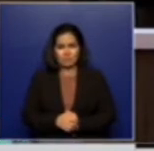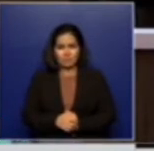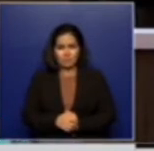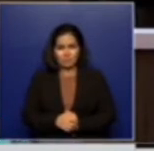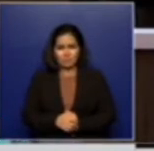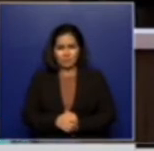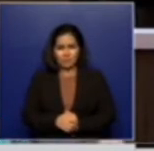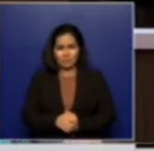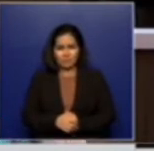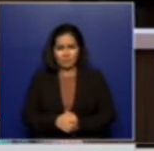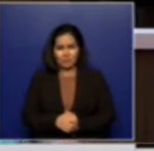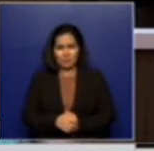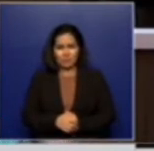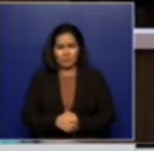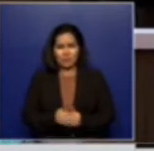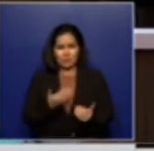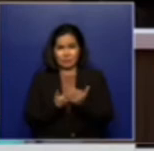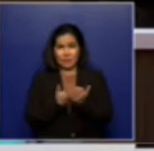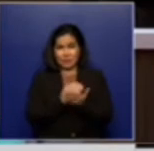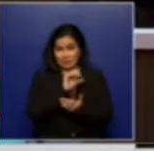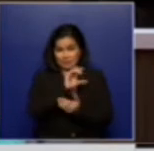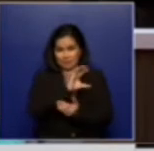พันล้านบาทและยังเอางบที่ป.ป.ส.ควรจ่ายได้รับมาเป็นกองไว้เพื่อจัดการบริหารให้เกิดความสำเร็จของงานกับเอาไปแปะไว้ที่กระทรวงอื่นๆเช่นกระทรวงกลาโหมกองทัพบกกองทัพเรือกองทัพอากาศหรือกระทรวงมหาดไทยเป็นต้นแน่นอนค่ะการป้องกันและแก้กันปัญหายาเสพ